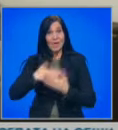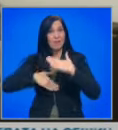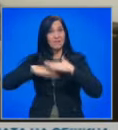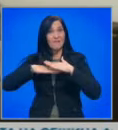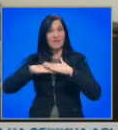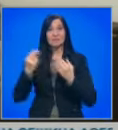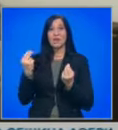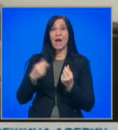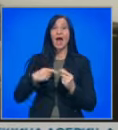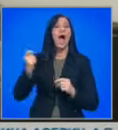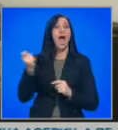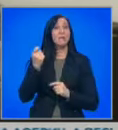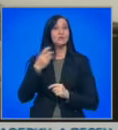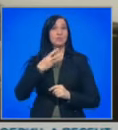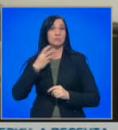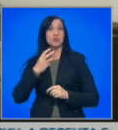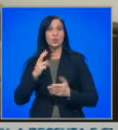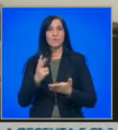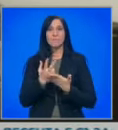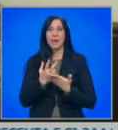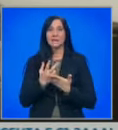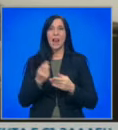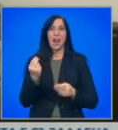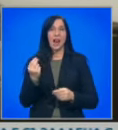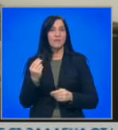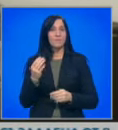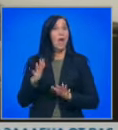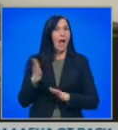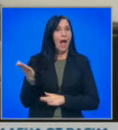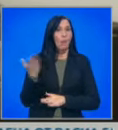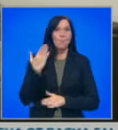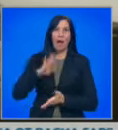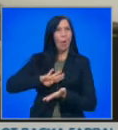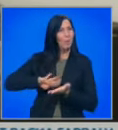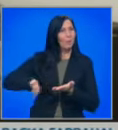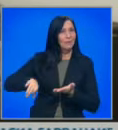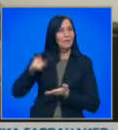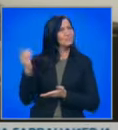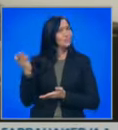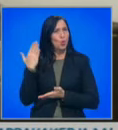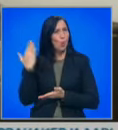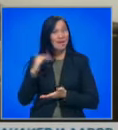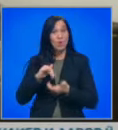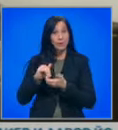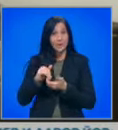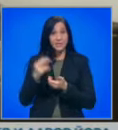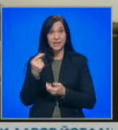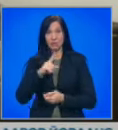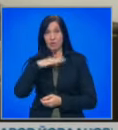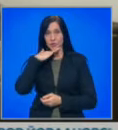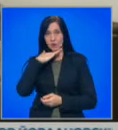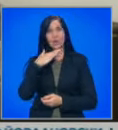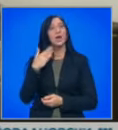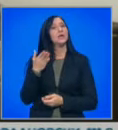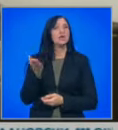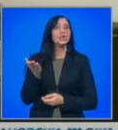е била 318 лева. Ако бяха отпаднали тогава обединенията, цената за недостиг щеше